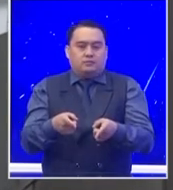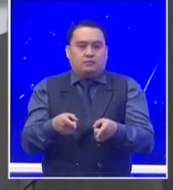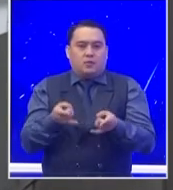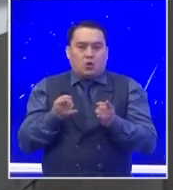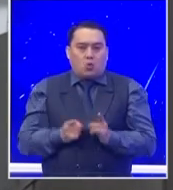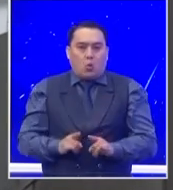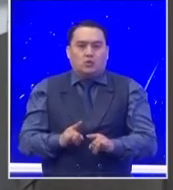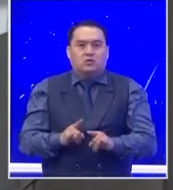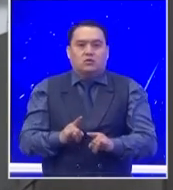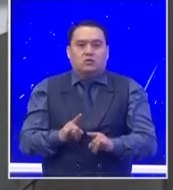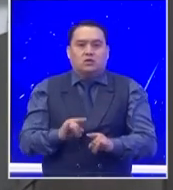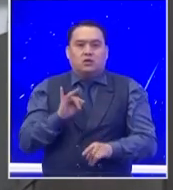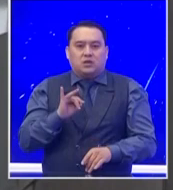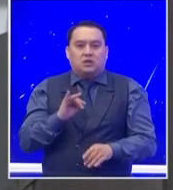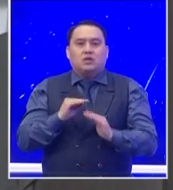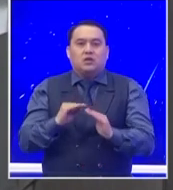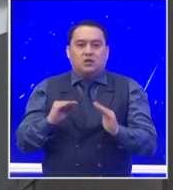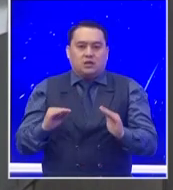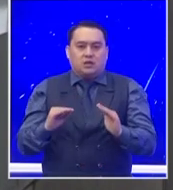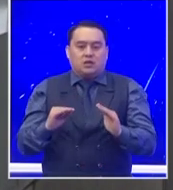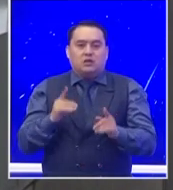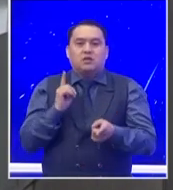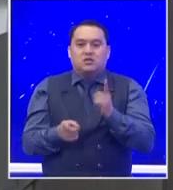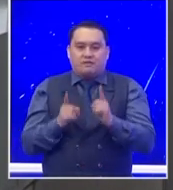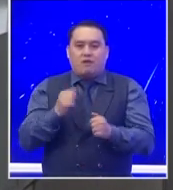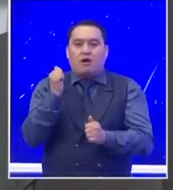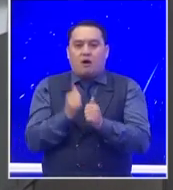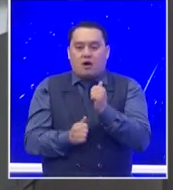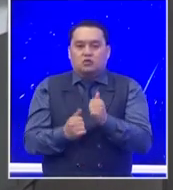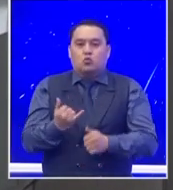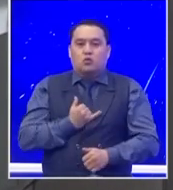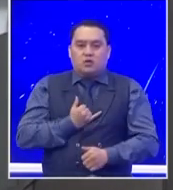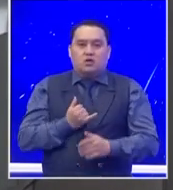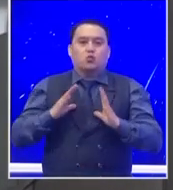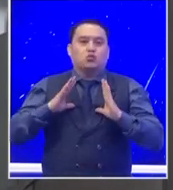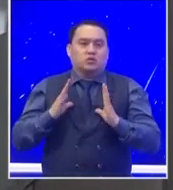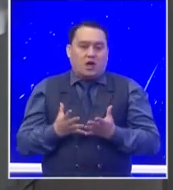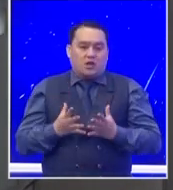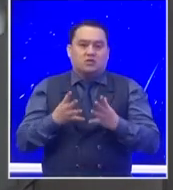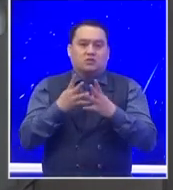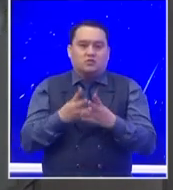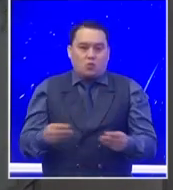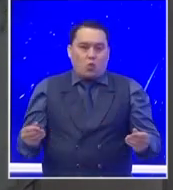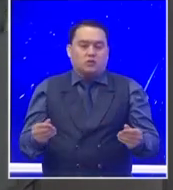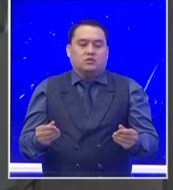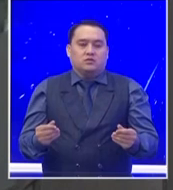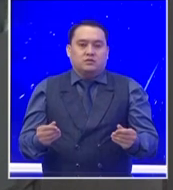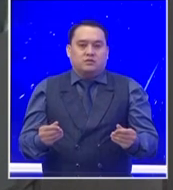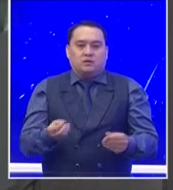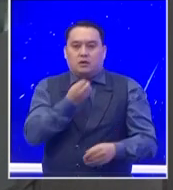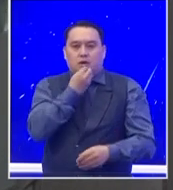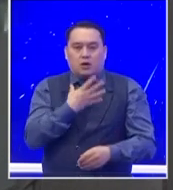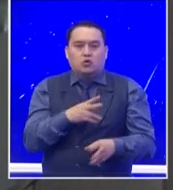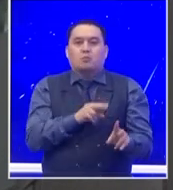роды и рождаются дети, действительно, каждый род у нас снимает усталость. Когда эти роды проходят очень